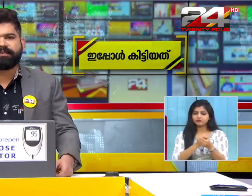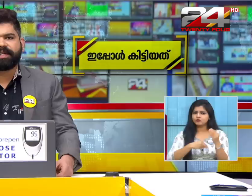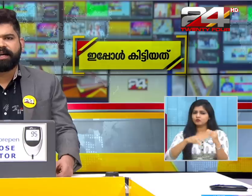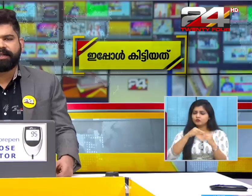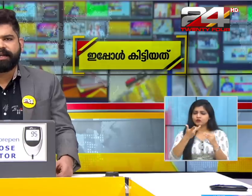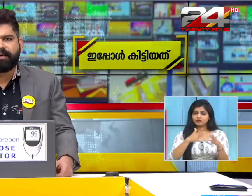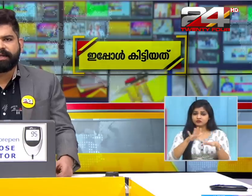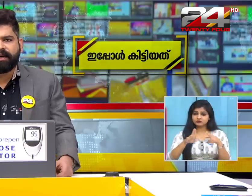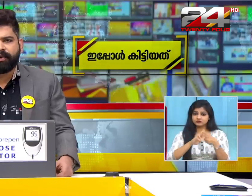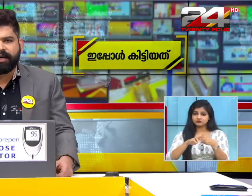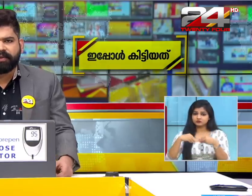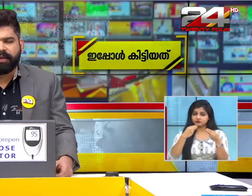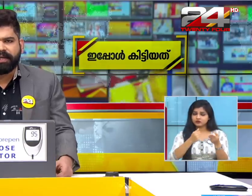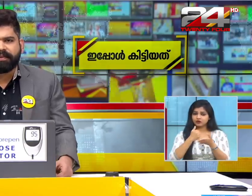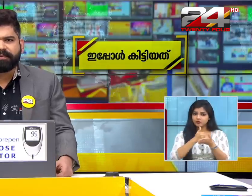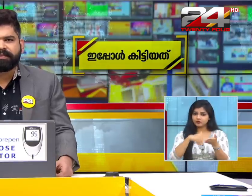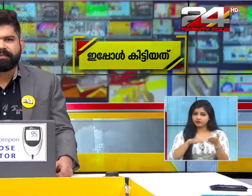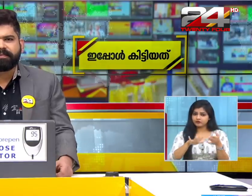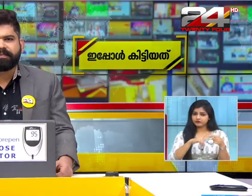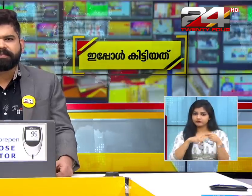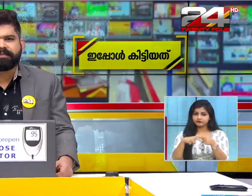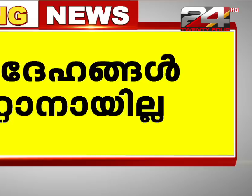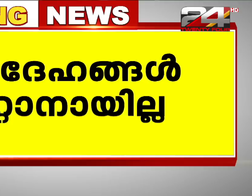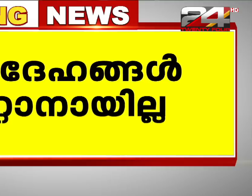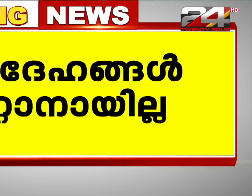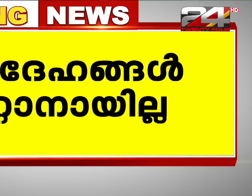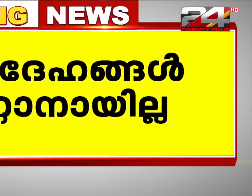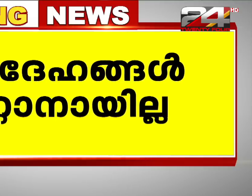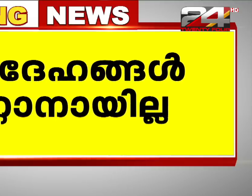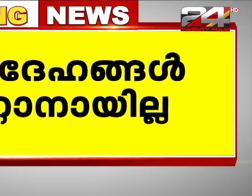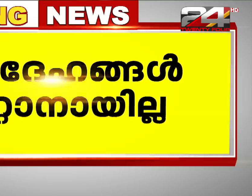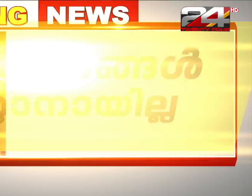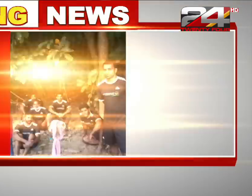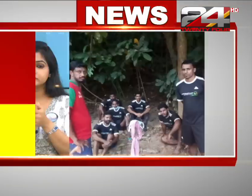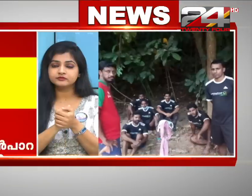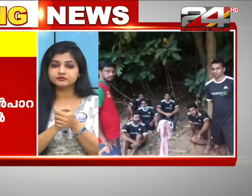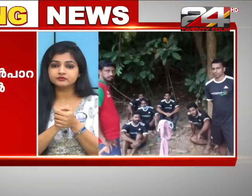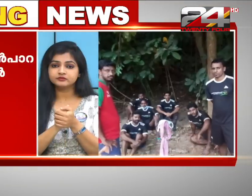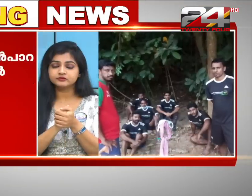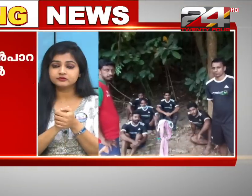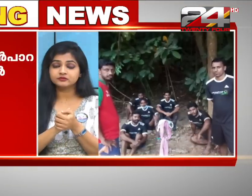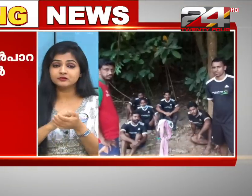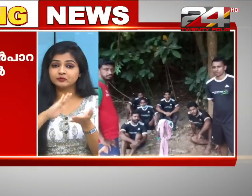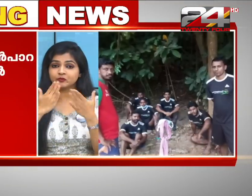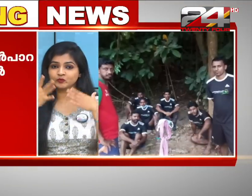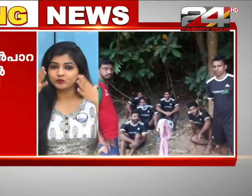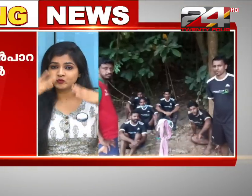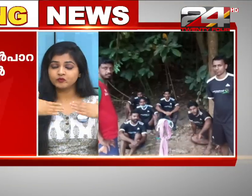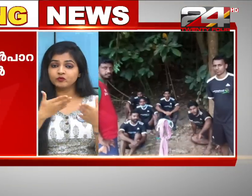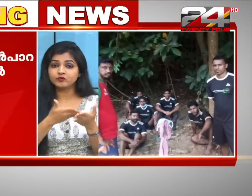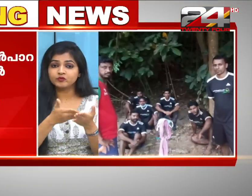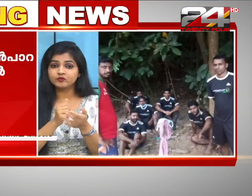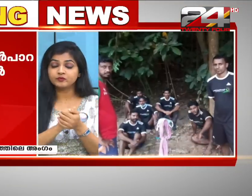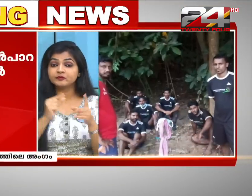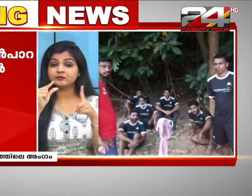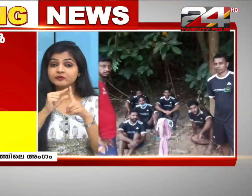എന്തെങ്കിലും സംവിധാനങ്ങൾ എത്തിക്കാനുള്ള നീക്കം ഉണ്ടാകുന്നുണ്ടോ അലി? അതായത് ഈ ബോഡി എന്ന് പറഞ്ഞാല് നമുക്ക് എന്താ പറയാ, PPE